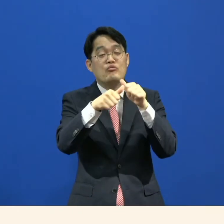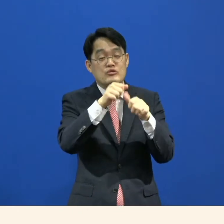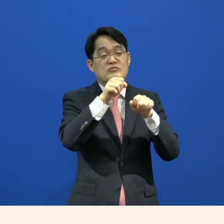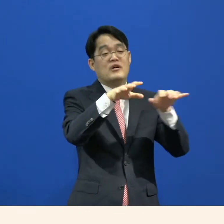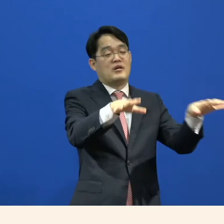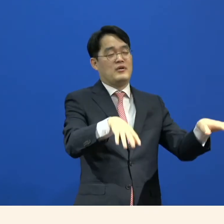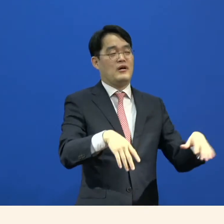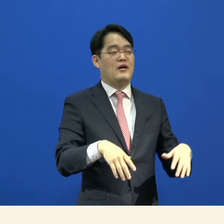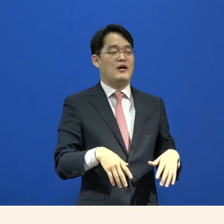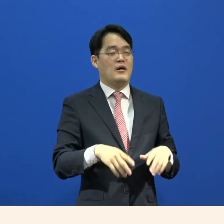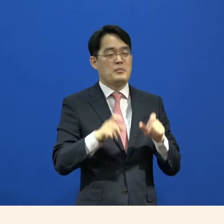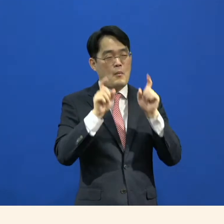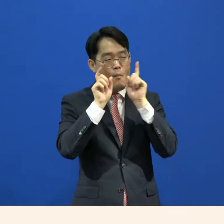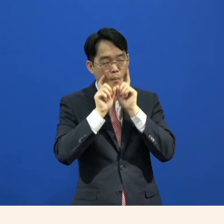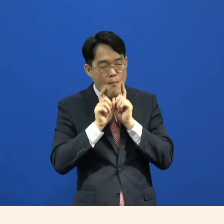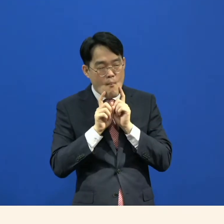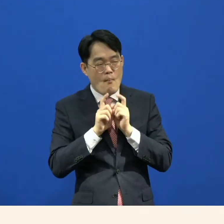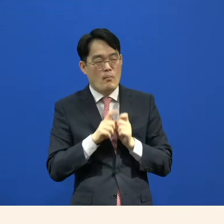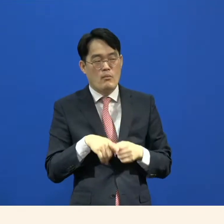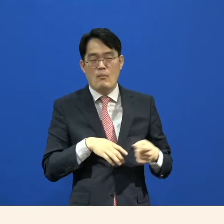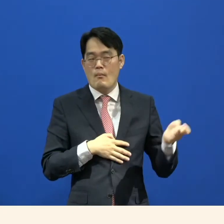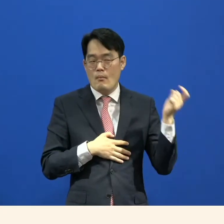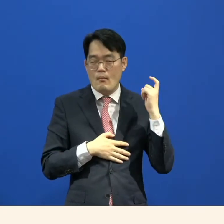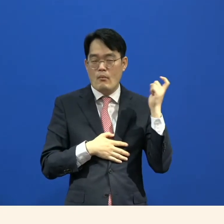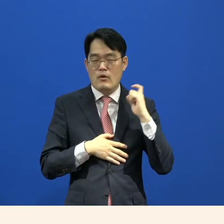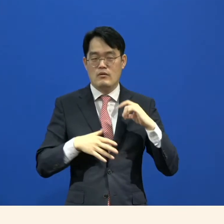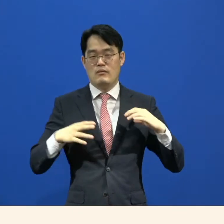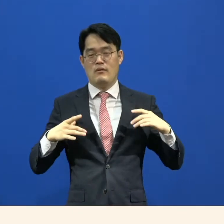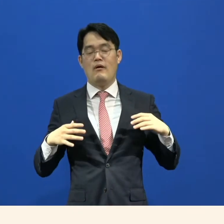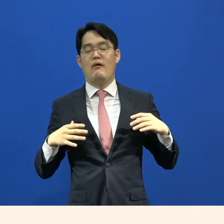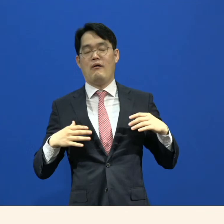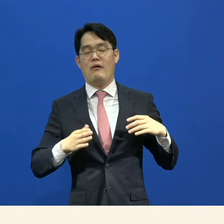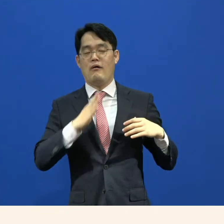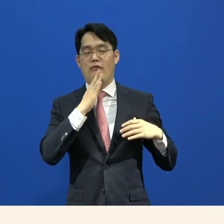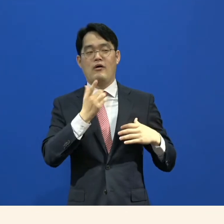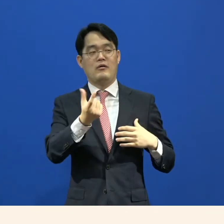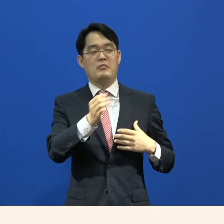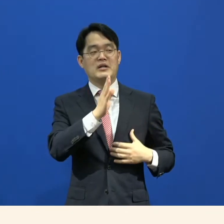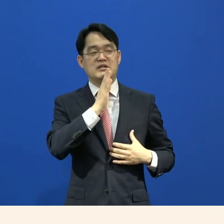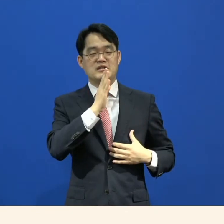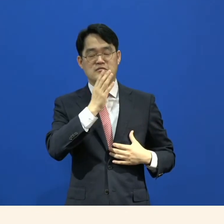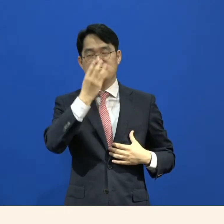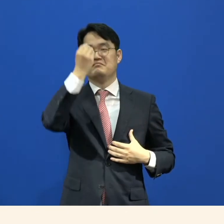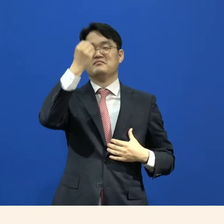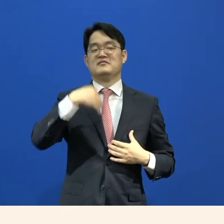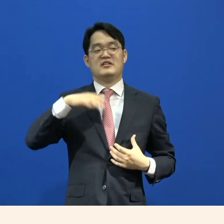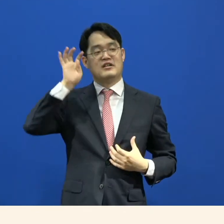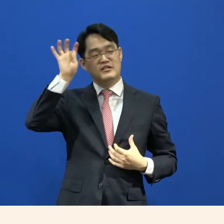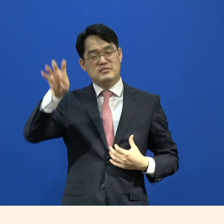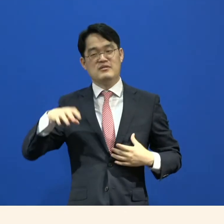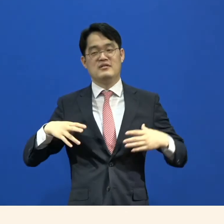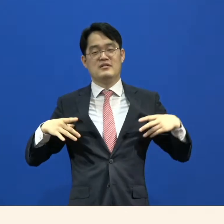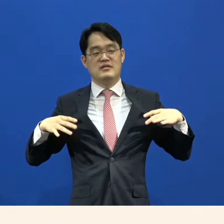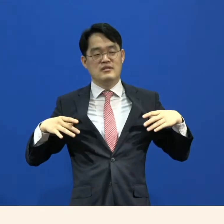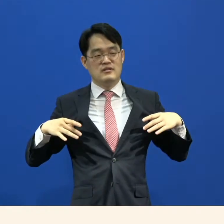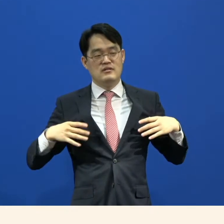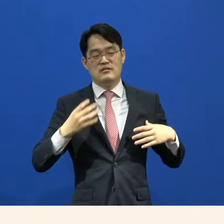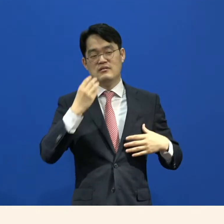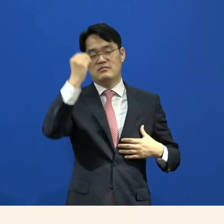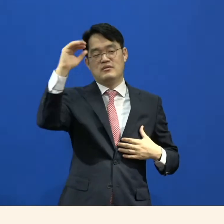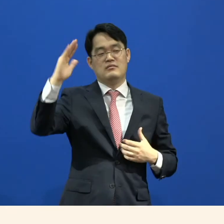그 자기도 한두 번 계속 듣다 보면 내가 40일 했지, 이게 되는 거예요.